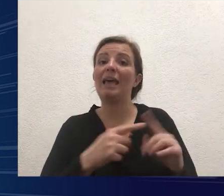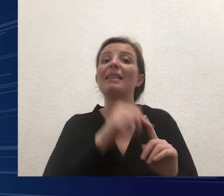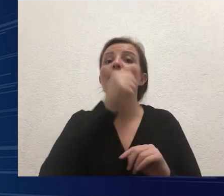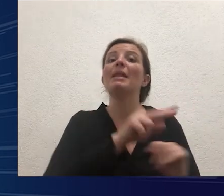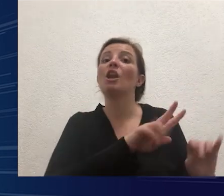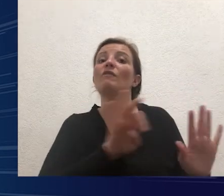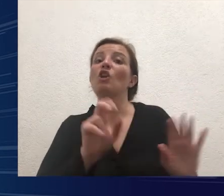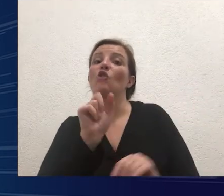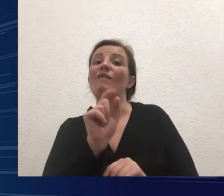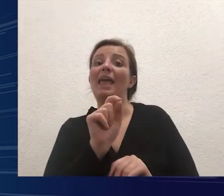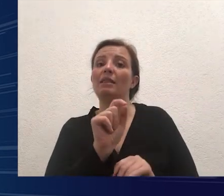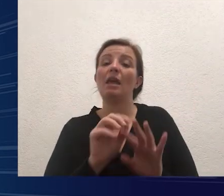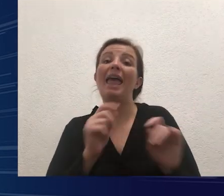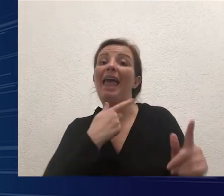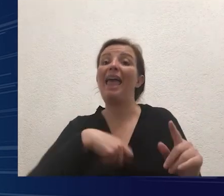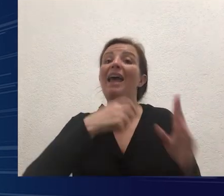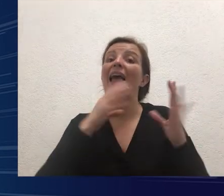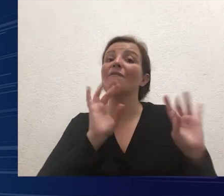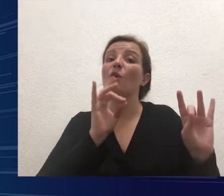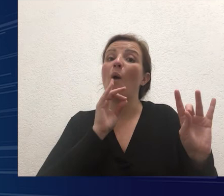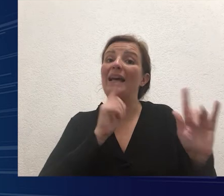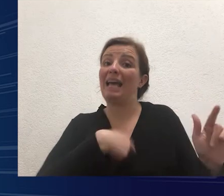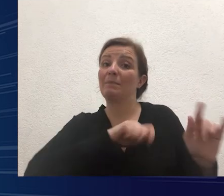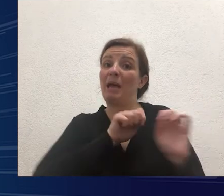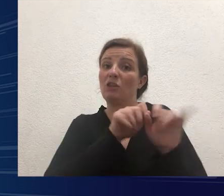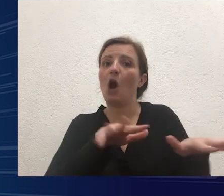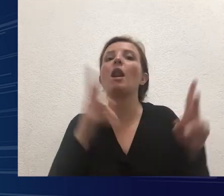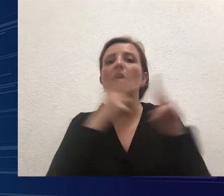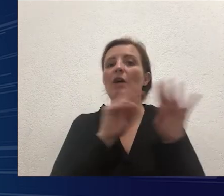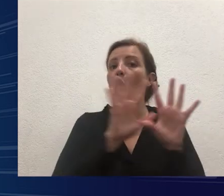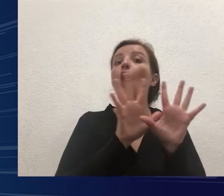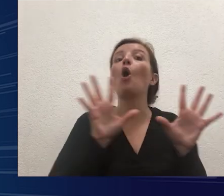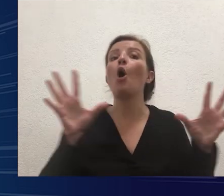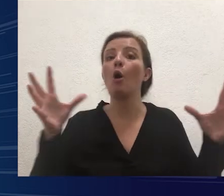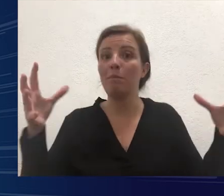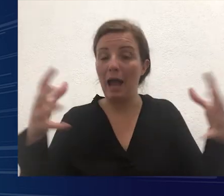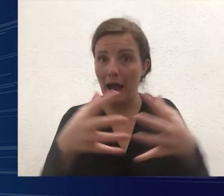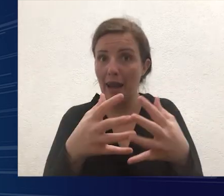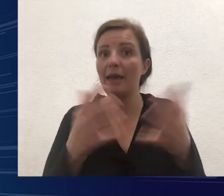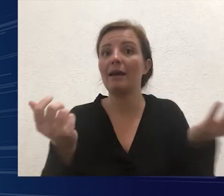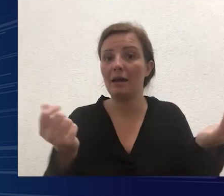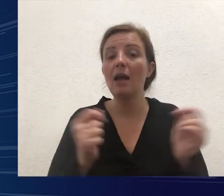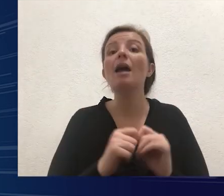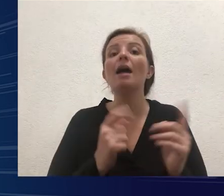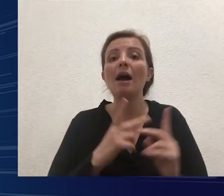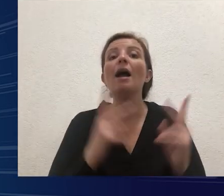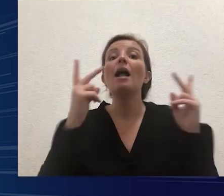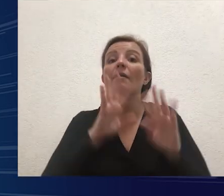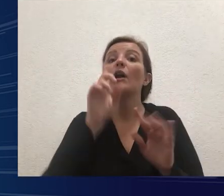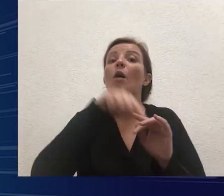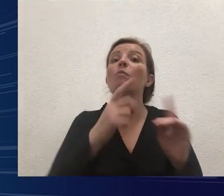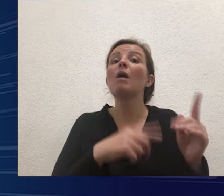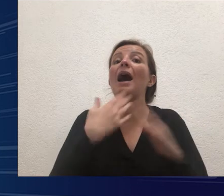il 1920 l'influenza spagnola ha davvero carattere globale innanzi tutto e forse